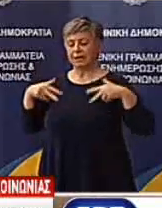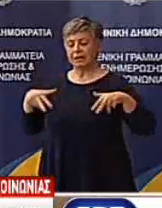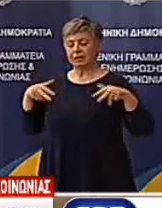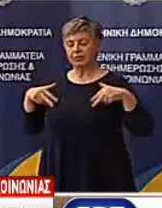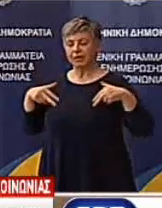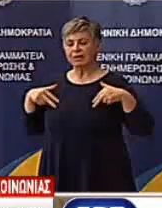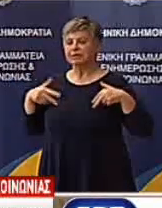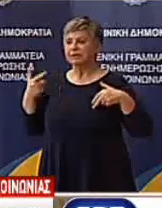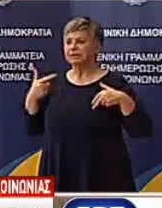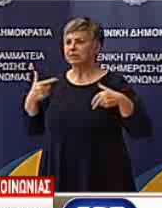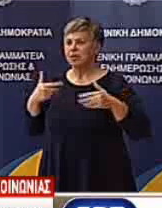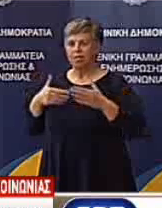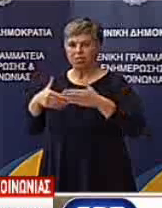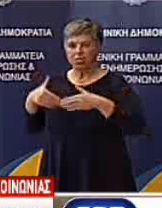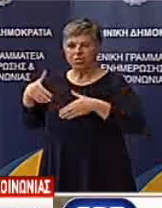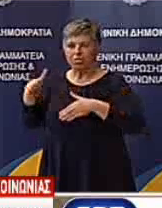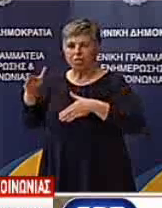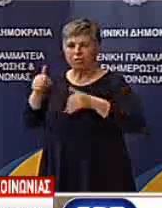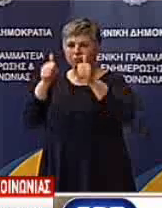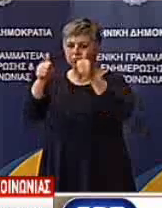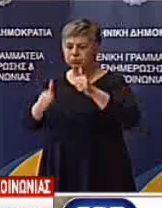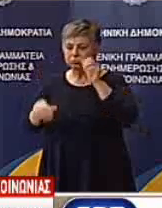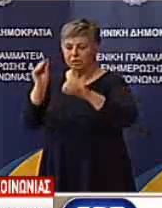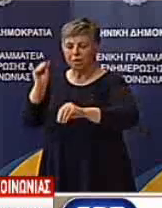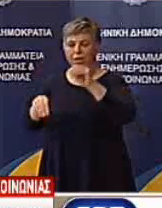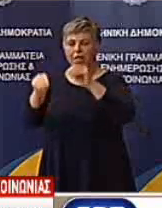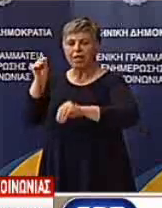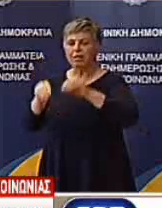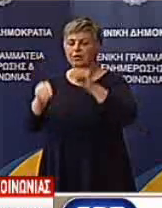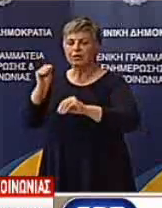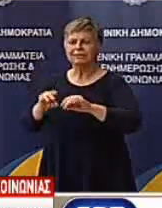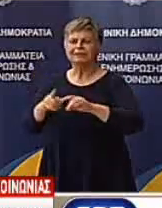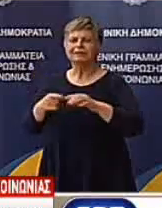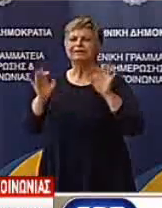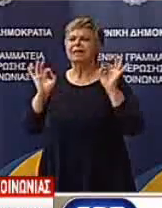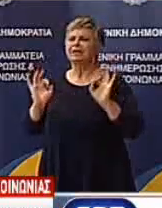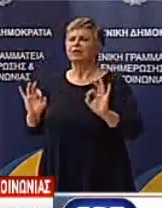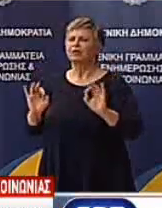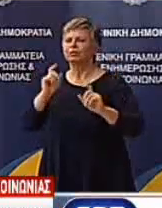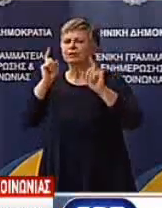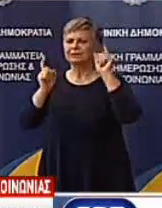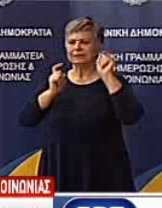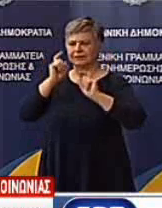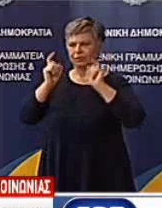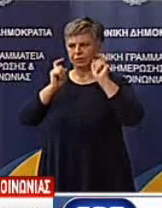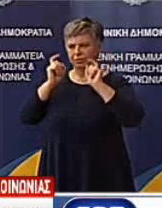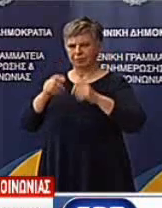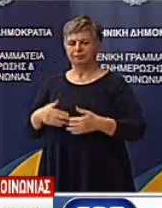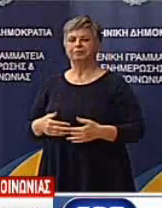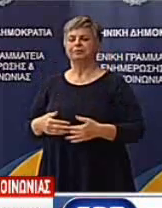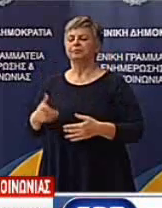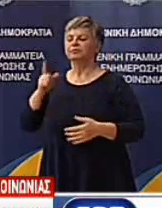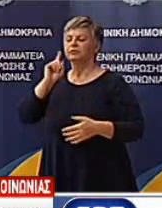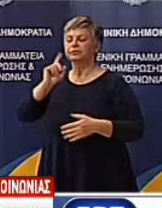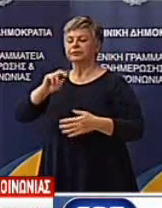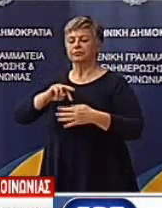ακόμα και για εκλογές ότι αν τα πράγματα φτάσουν στο απροχώρητο κτλ. Ευχαριστώ. Από το τελευταίο σκέλος της ερώτησής σας, δεν